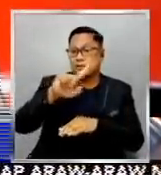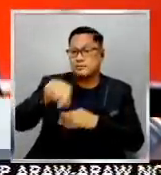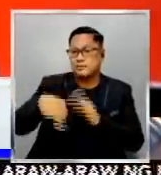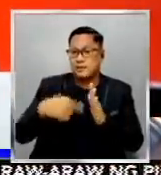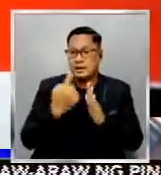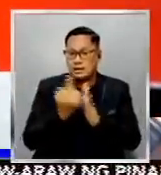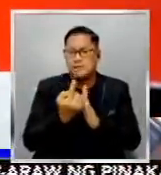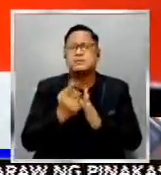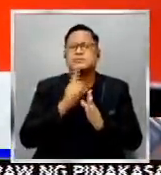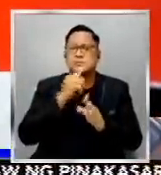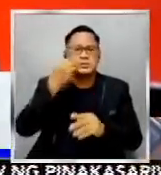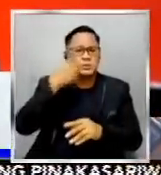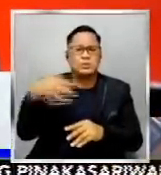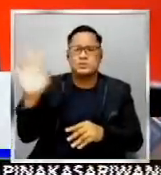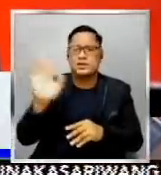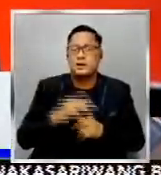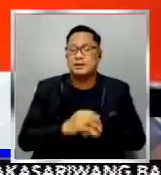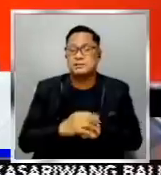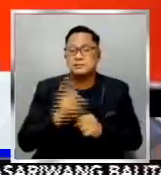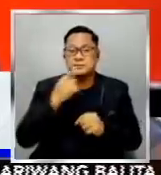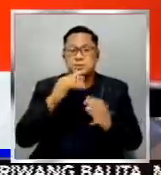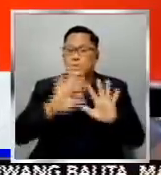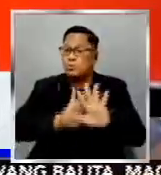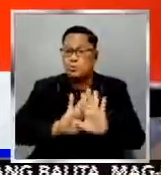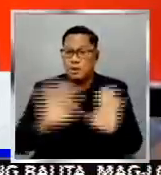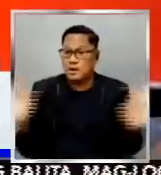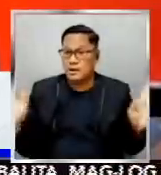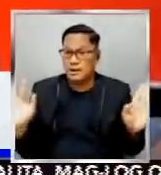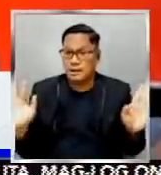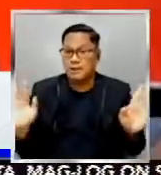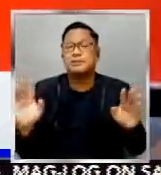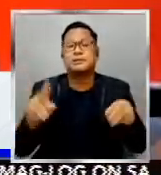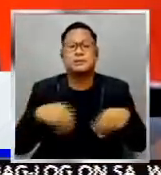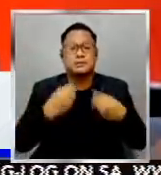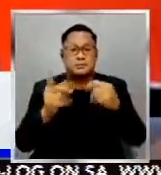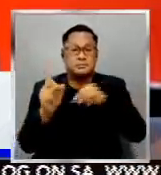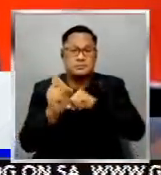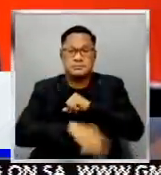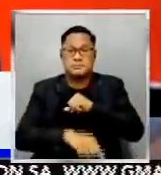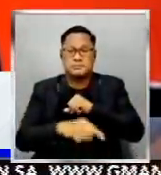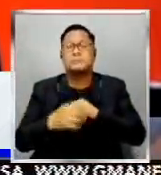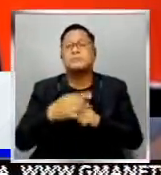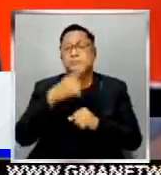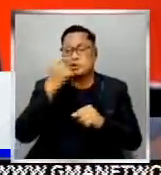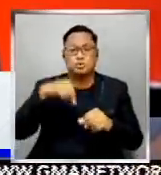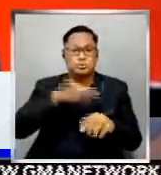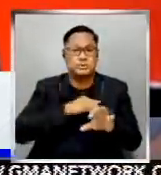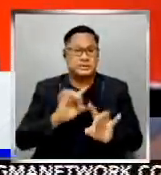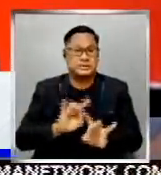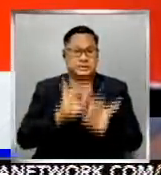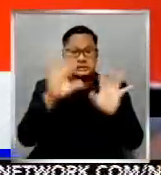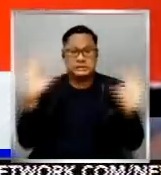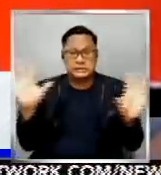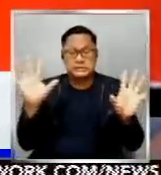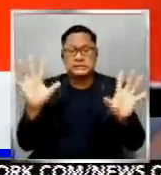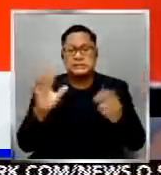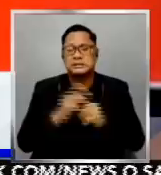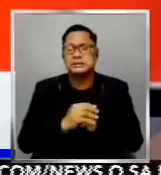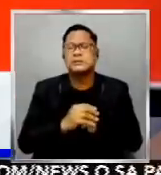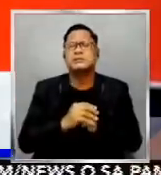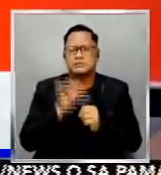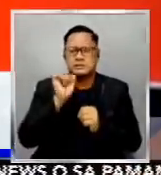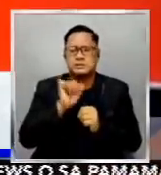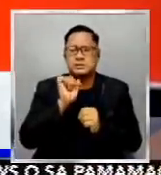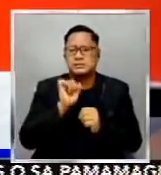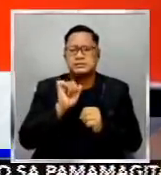sila. Walang paparusahan dahil nililinaw natin. At totoo naman talaga, hindi dapat nagpaparusa